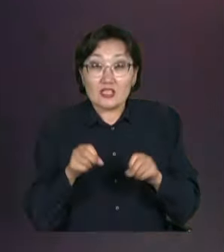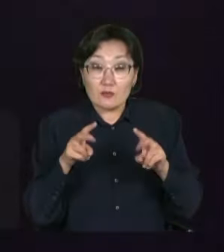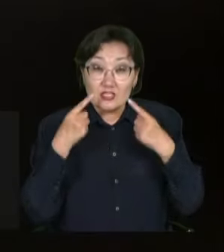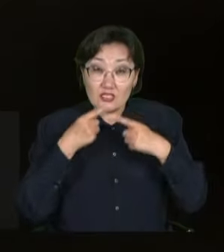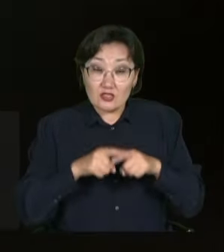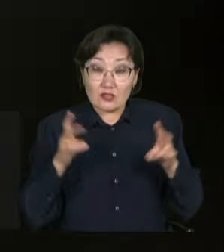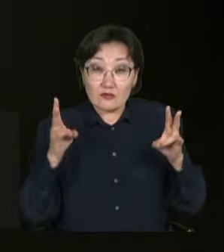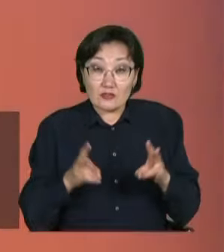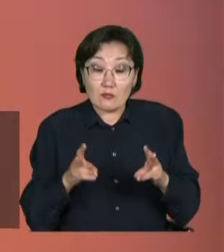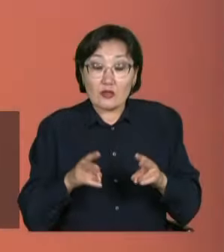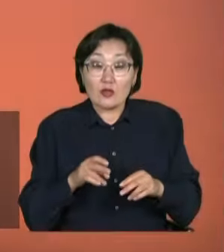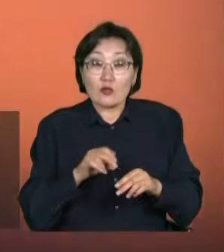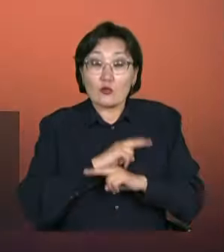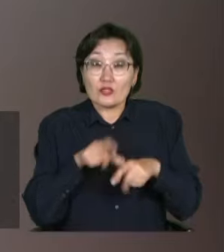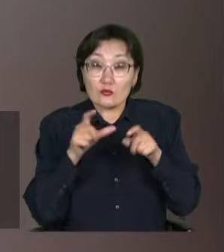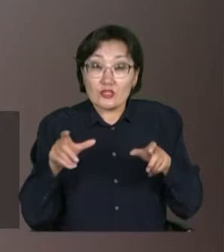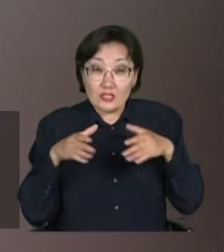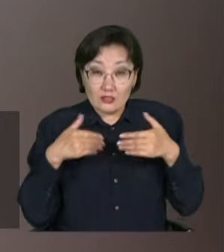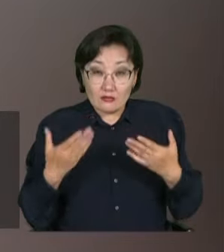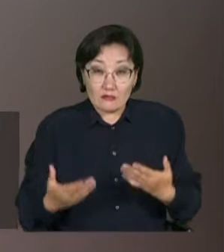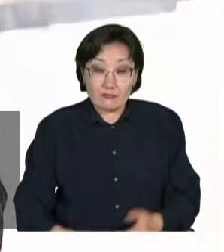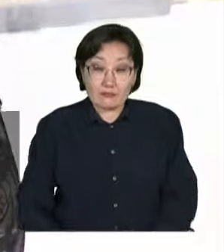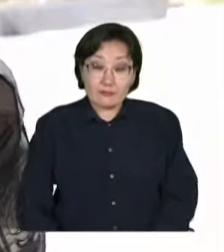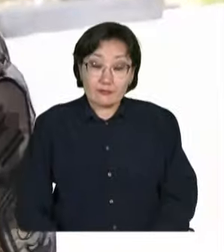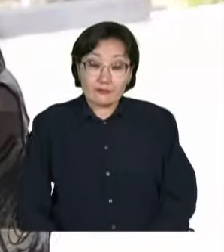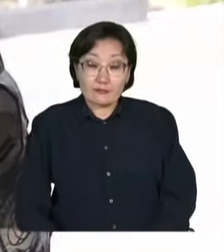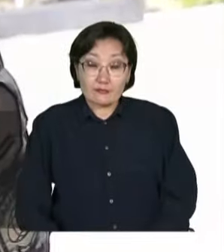техники. Жертв и пострадавших нет.